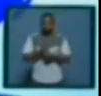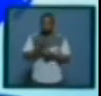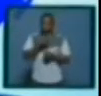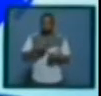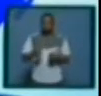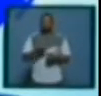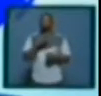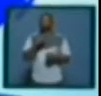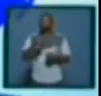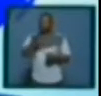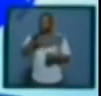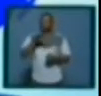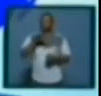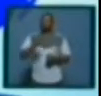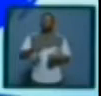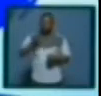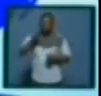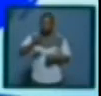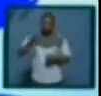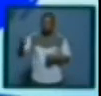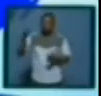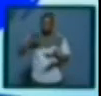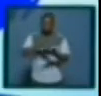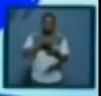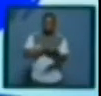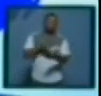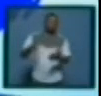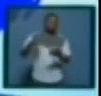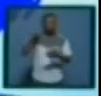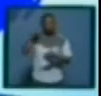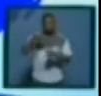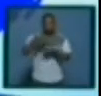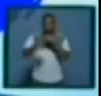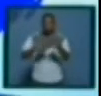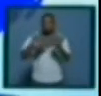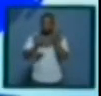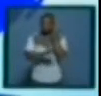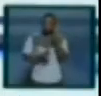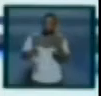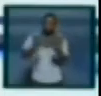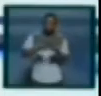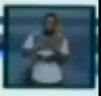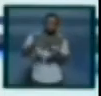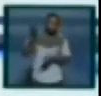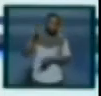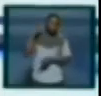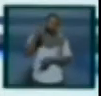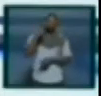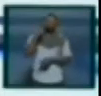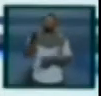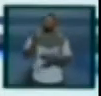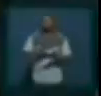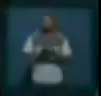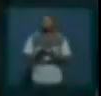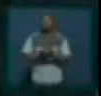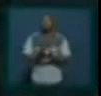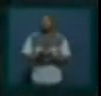CFA, frais d'évacuation. On fait le constat au service de neurochirurgie avec Paul David Bambara et Zalissa Sanfo.